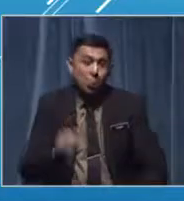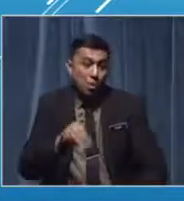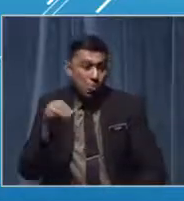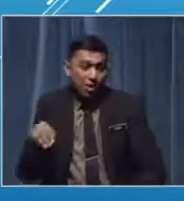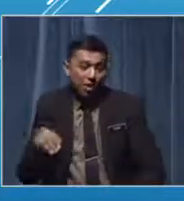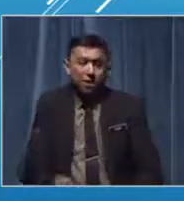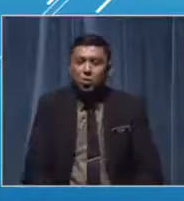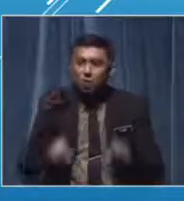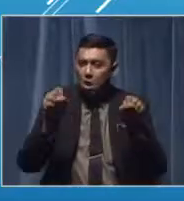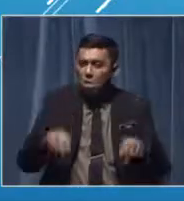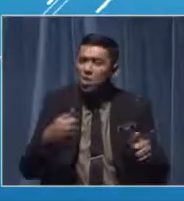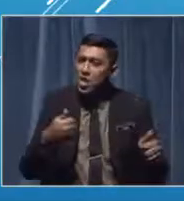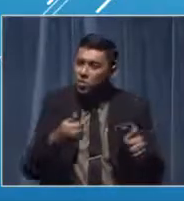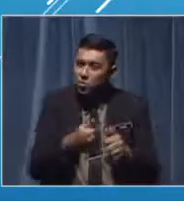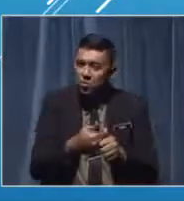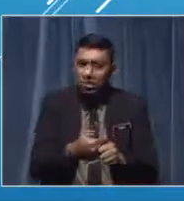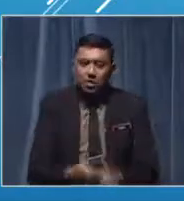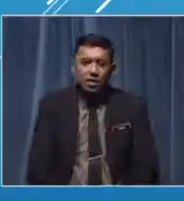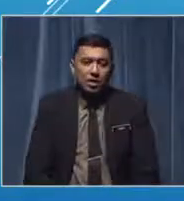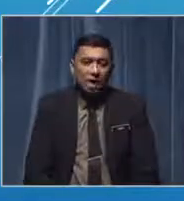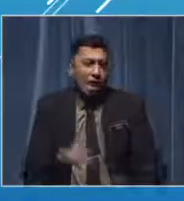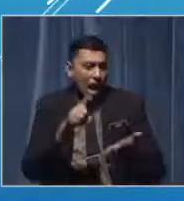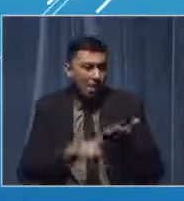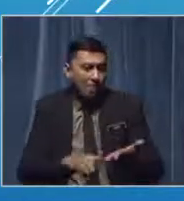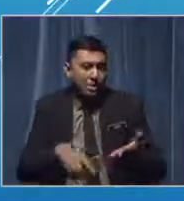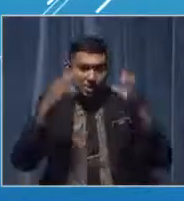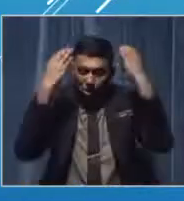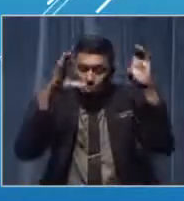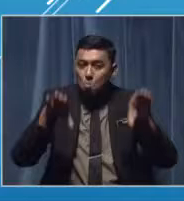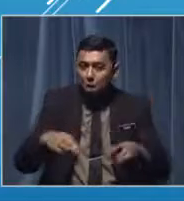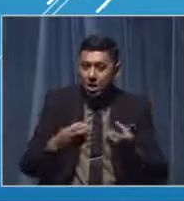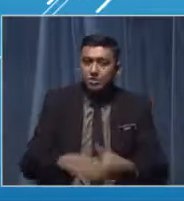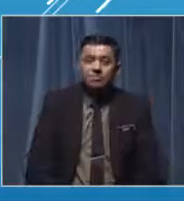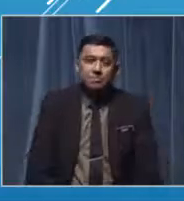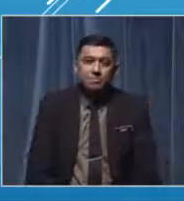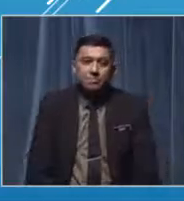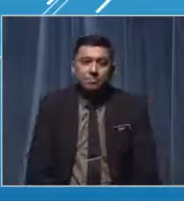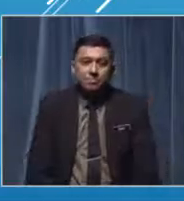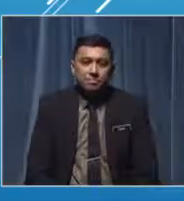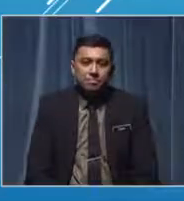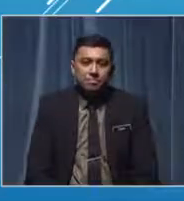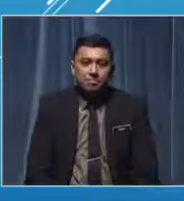Murid-murid boleh ikut apa yang cikgu lakukan.